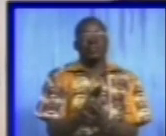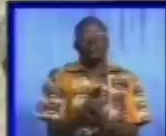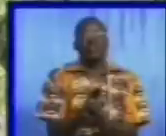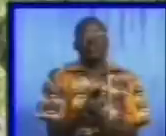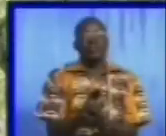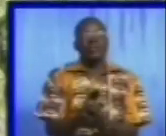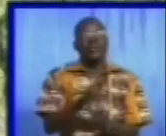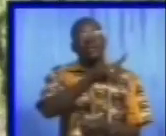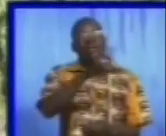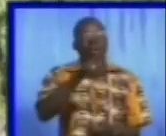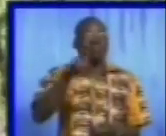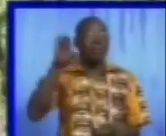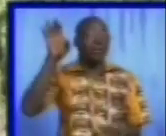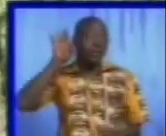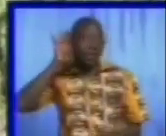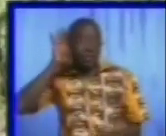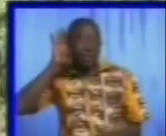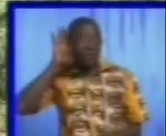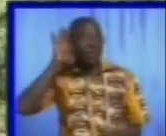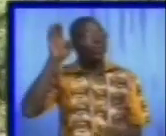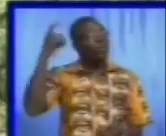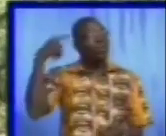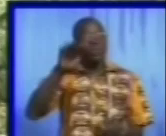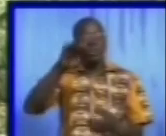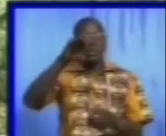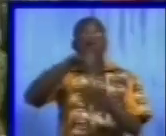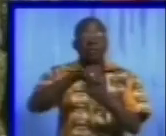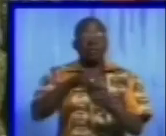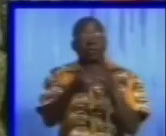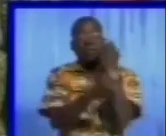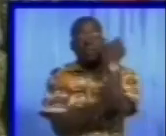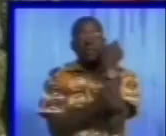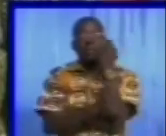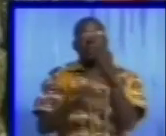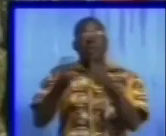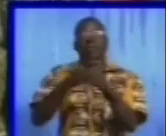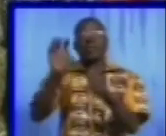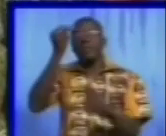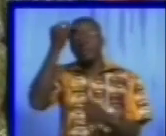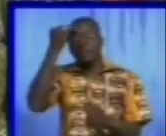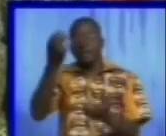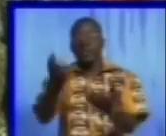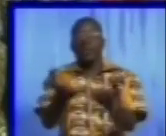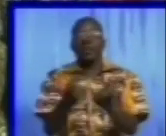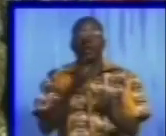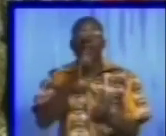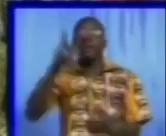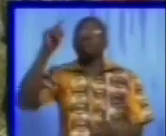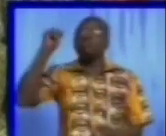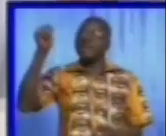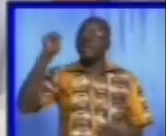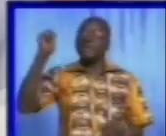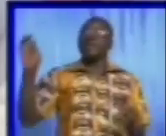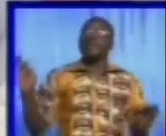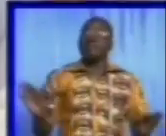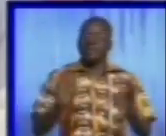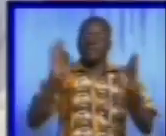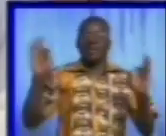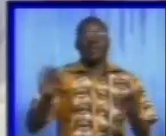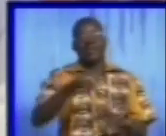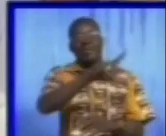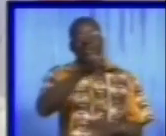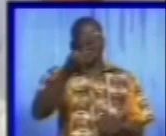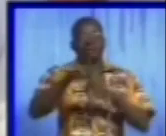100 ans à l'écoute de l'évangile en pays saint. Le Premier ministre a voulu donc être témoin de la célébration de ce